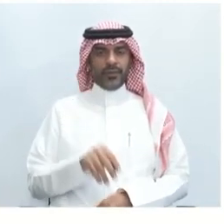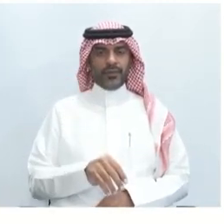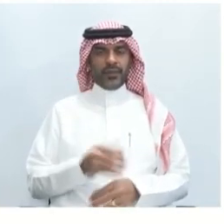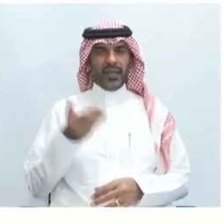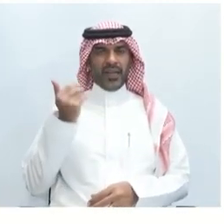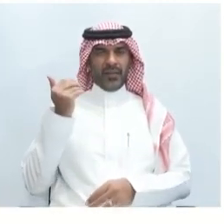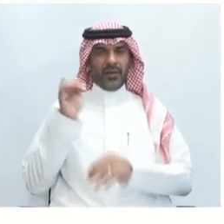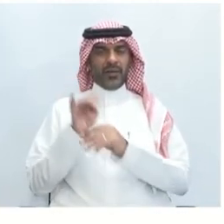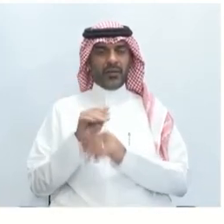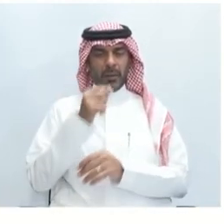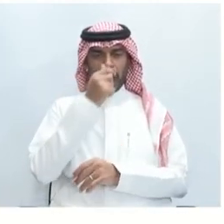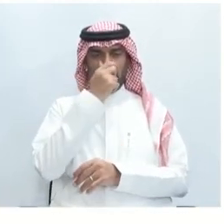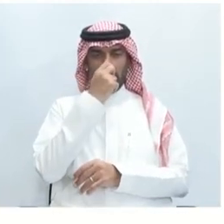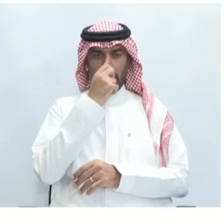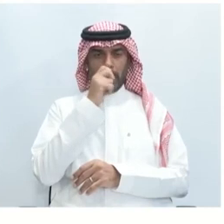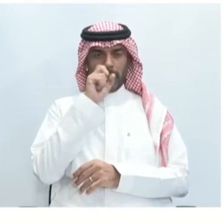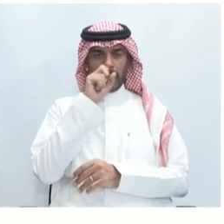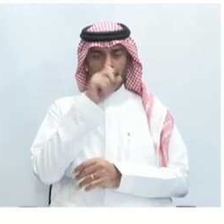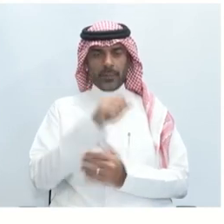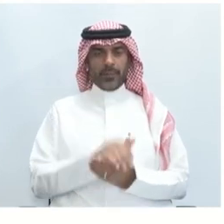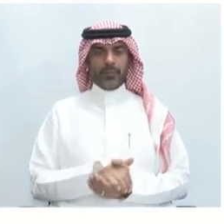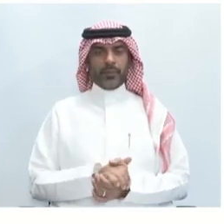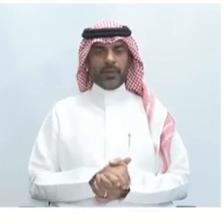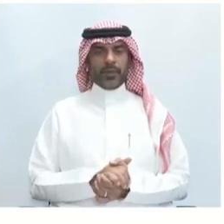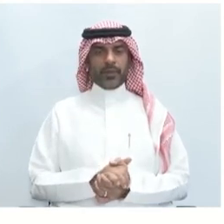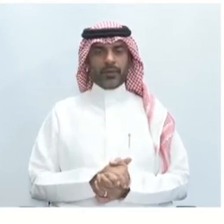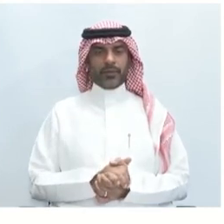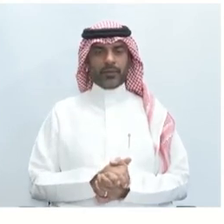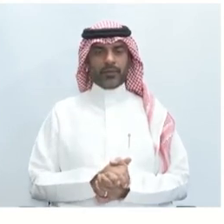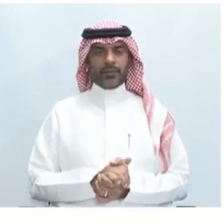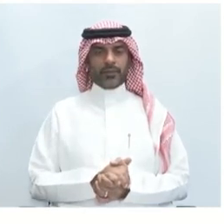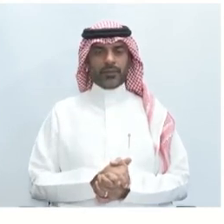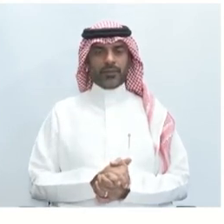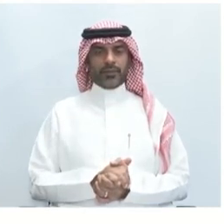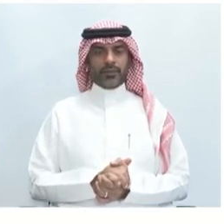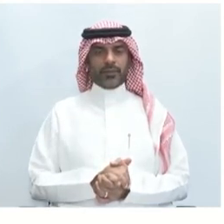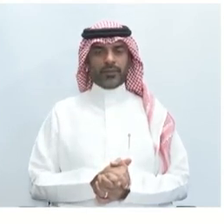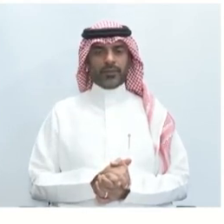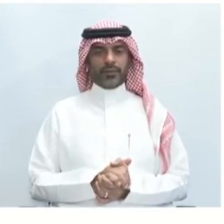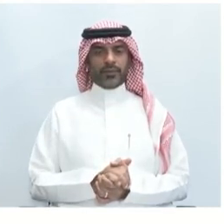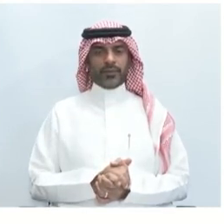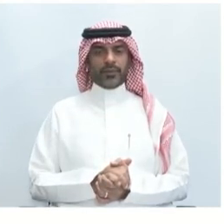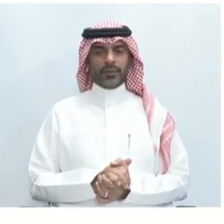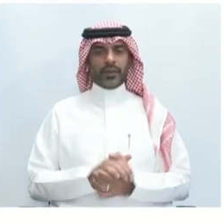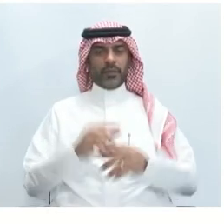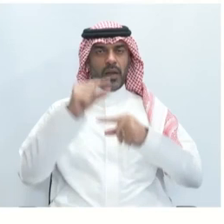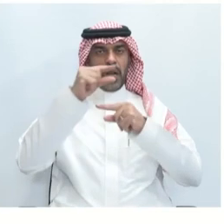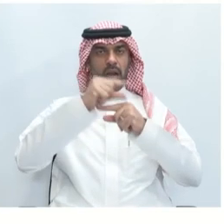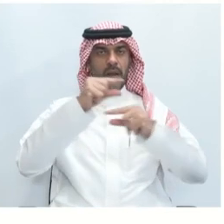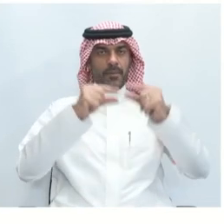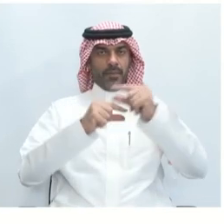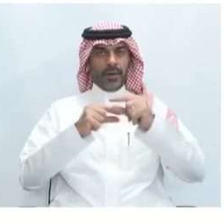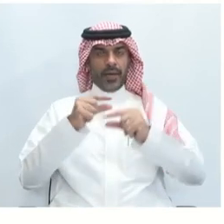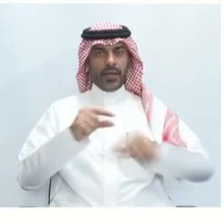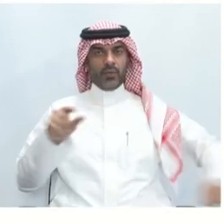قبل كنا نستخدم المحرك وكنا نستخدم لبنات القياده والتوجيه طبعا لدينا لبنات القياده